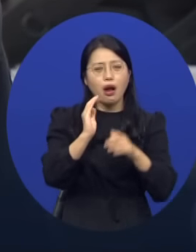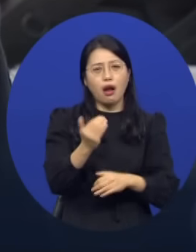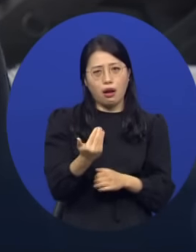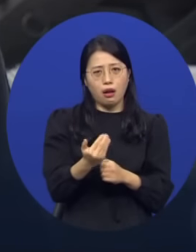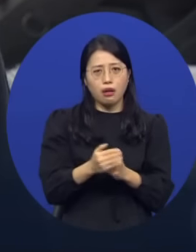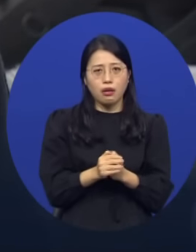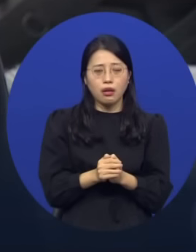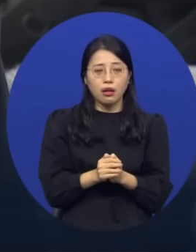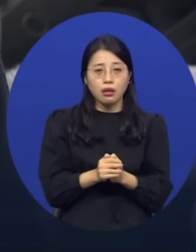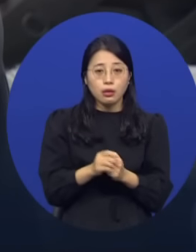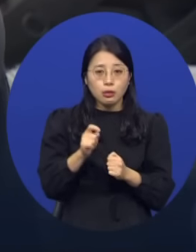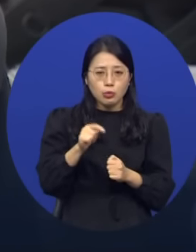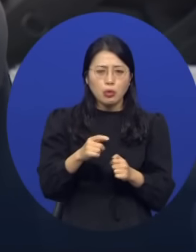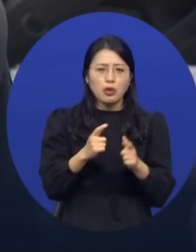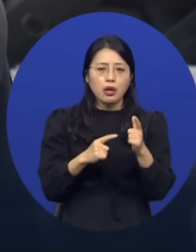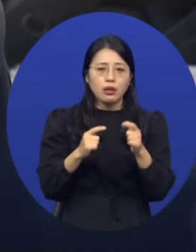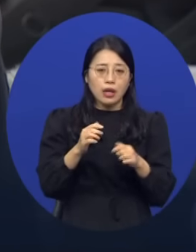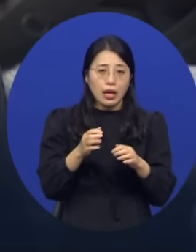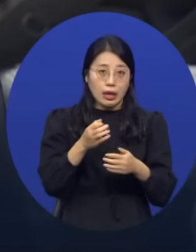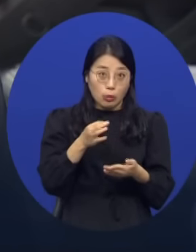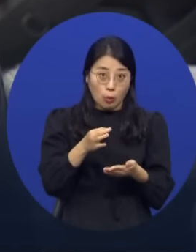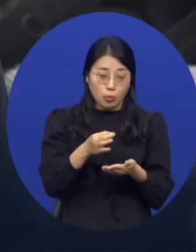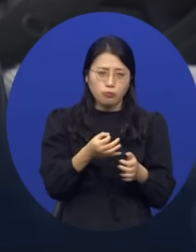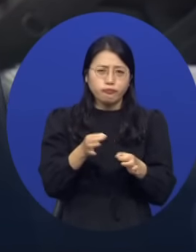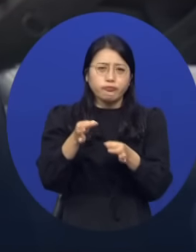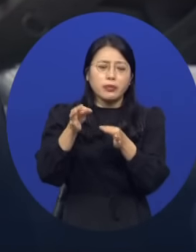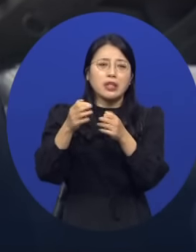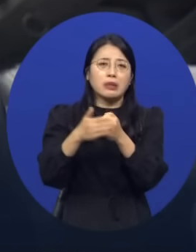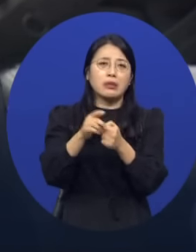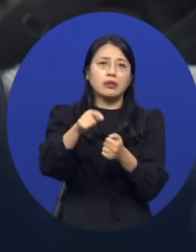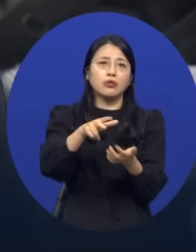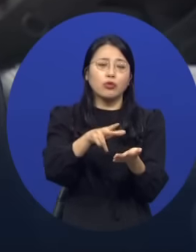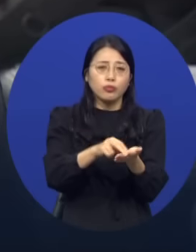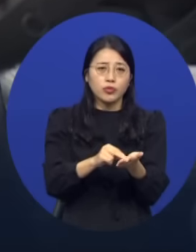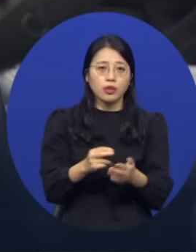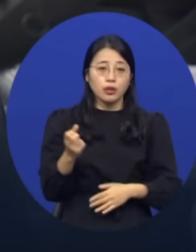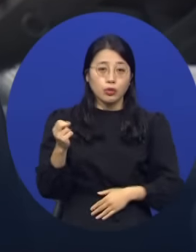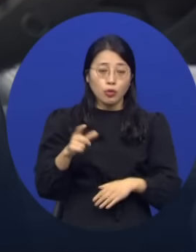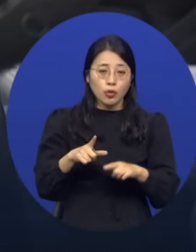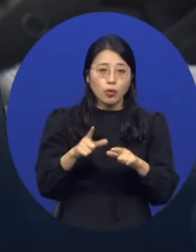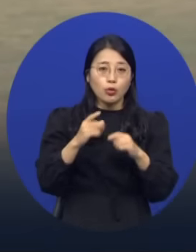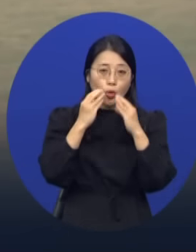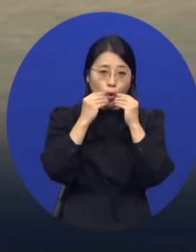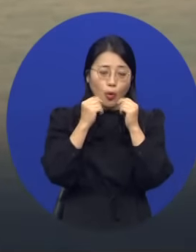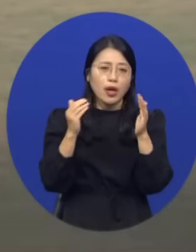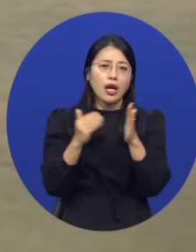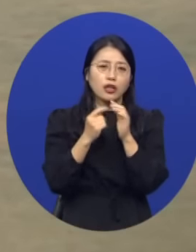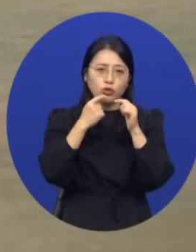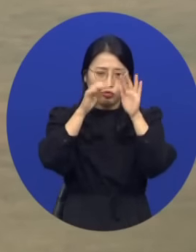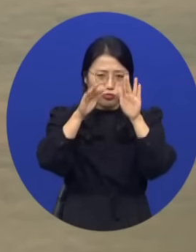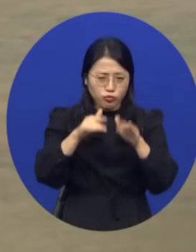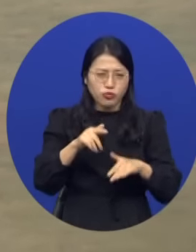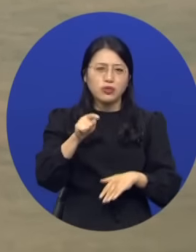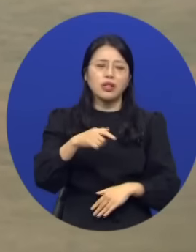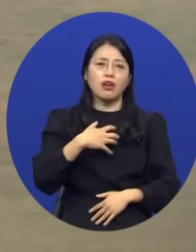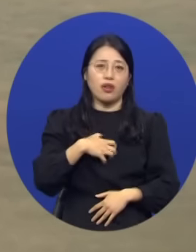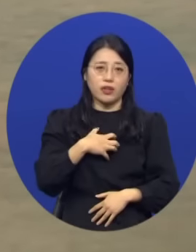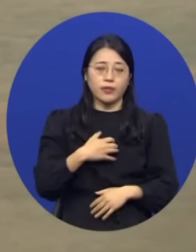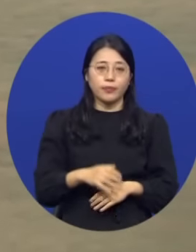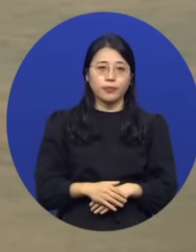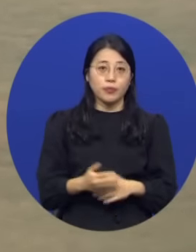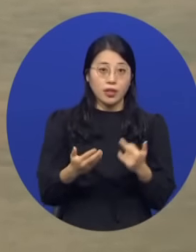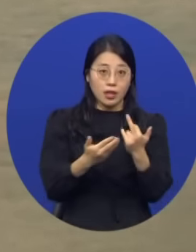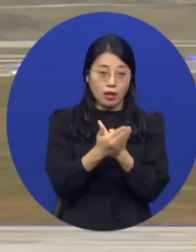그것도 약간 가격 문제도 그러고 돌아가는 것도 근데 날씨가 토요일까지 눈이 온다 그래서 제주에는 내일